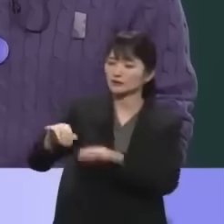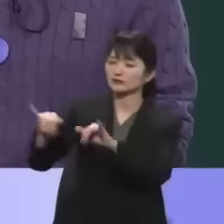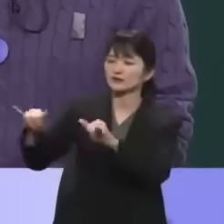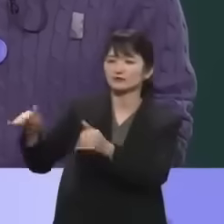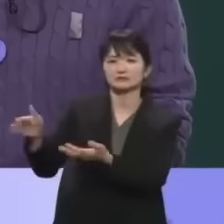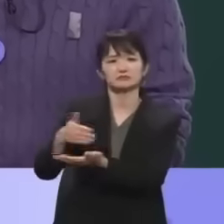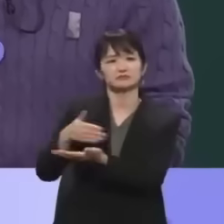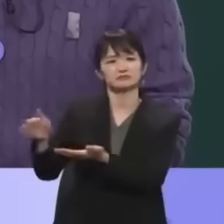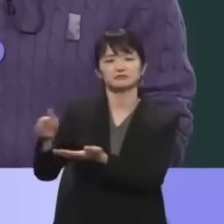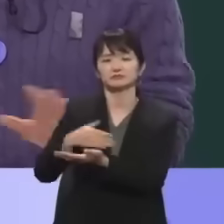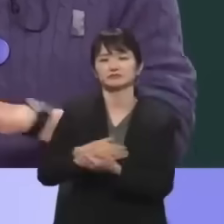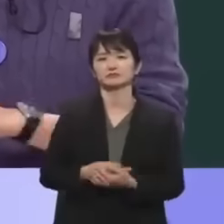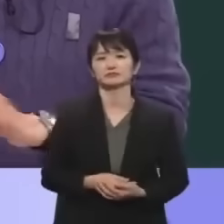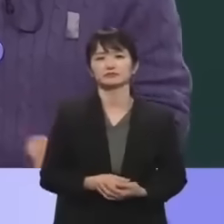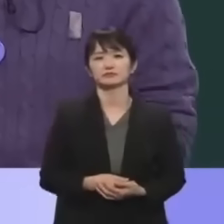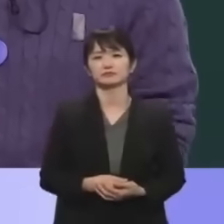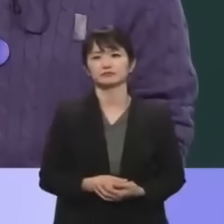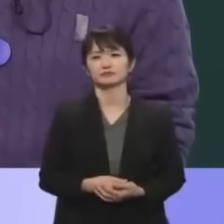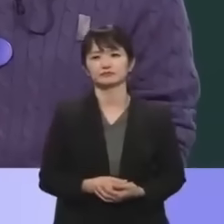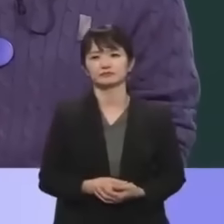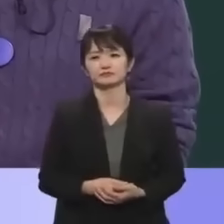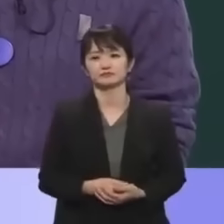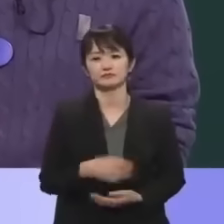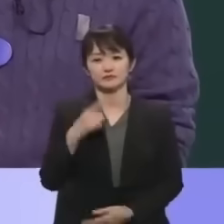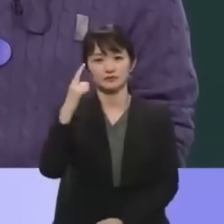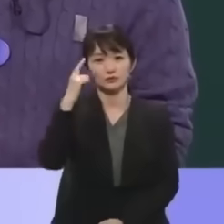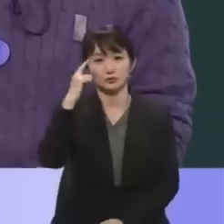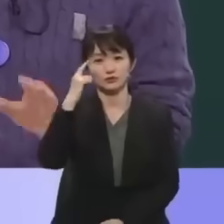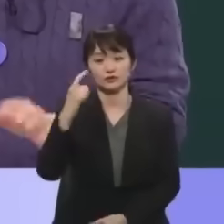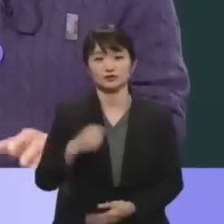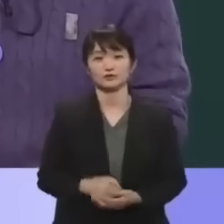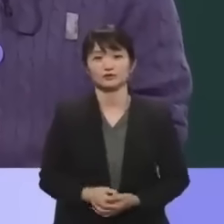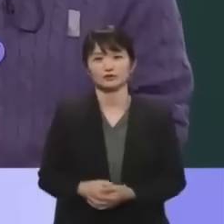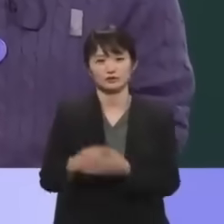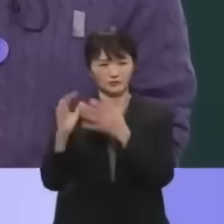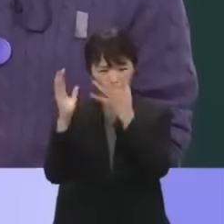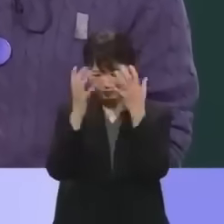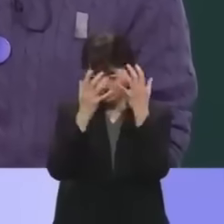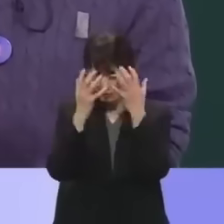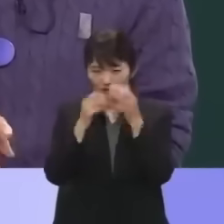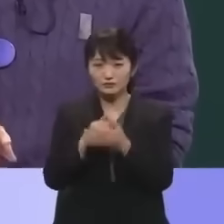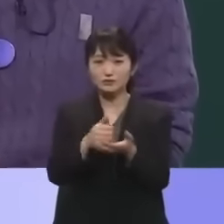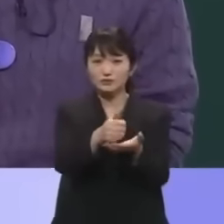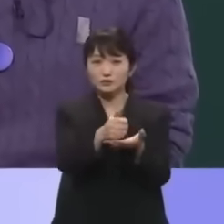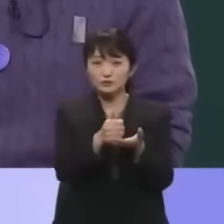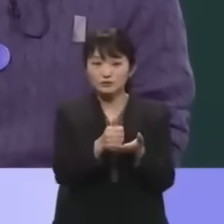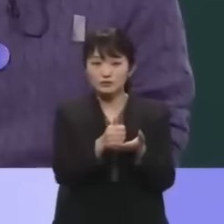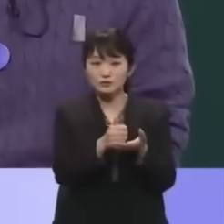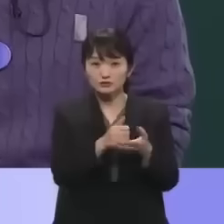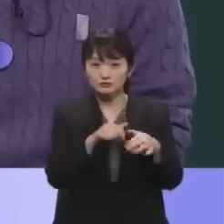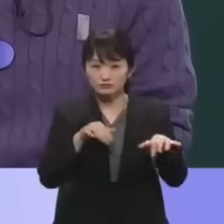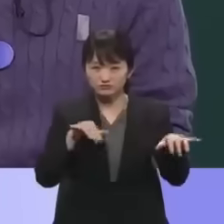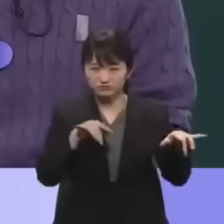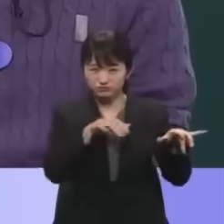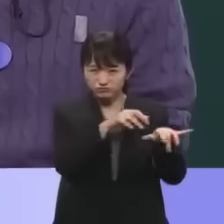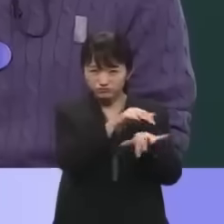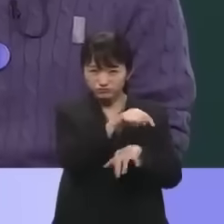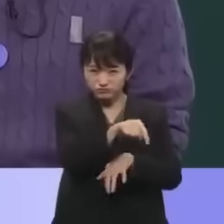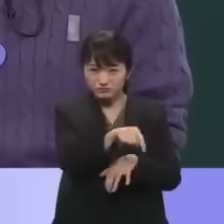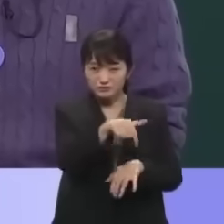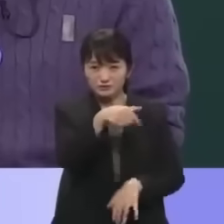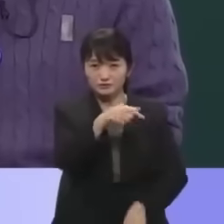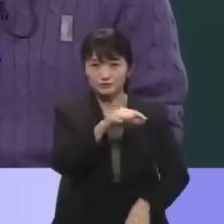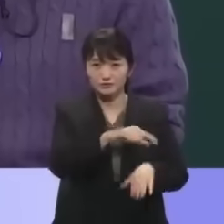지금 반응이 좀 반대죠 그래서 이게 왜 그런지 봤더니 좀 복잡한데 아까 손님이 많았던 데는 금산 지역 상인들이